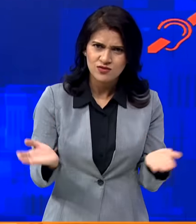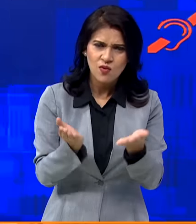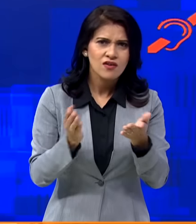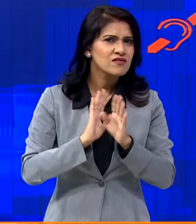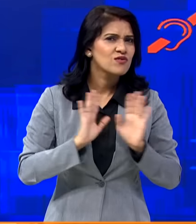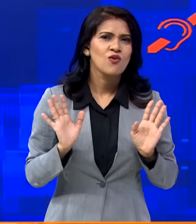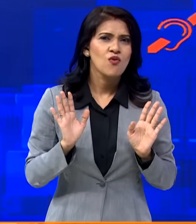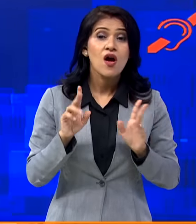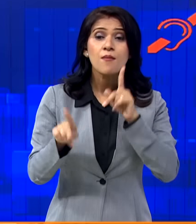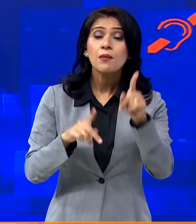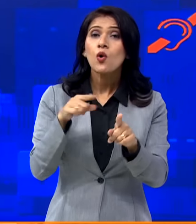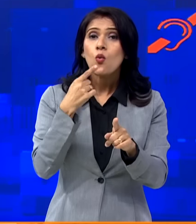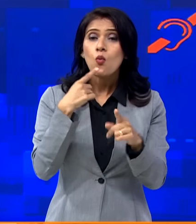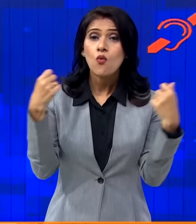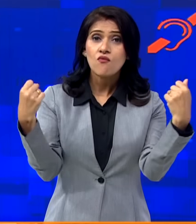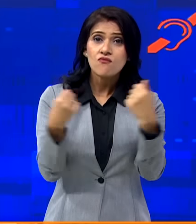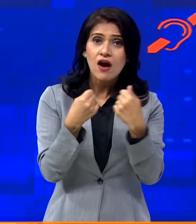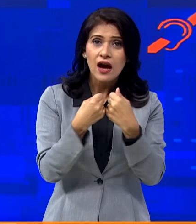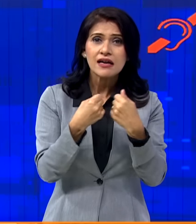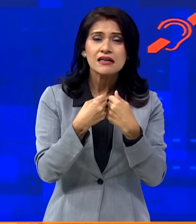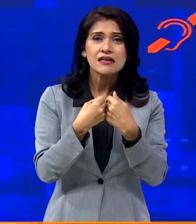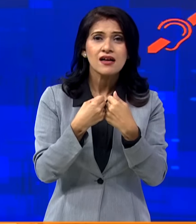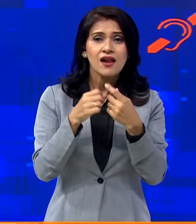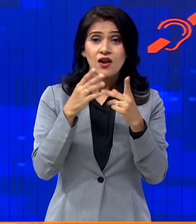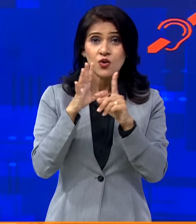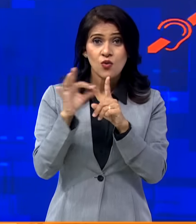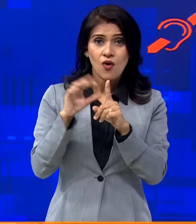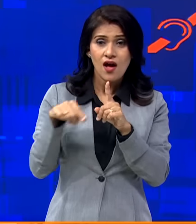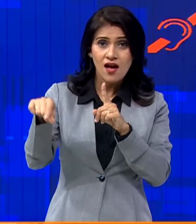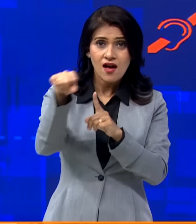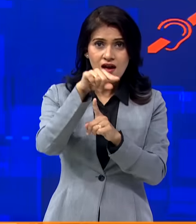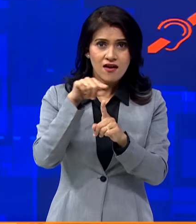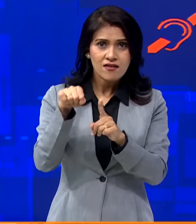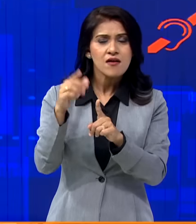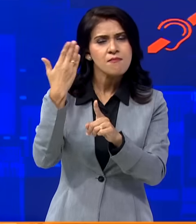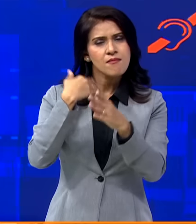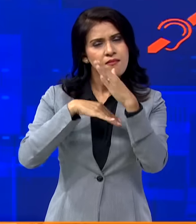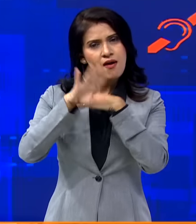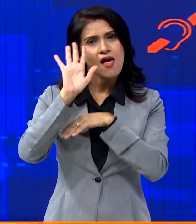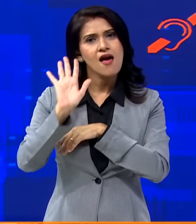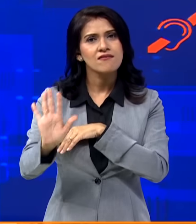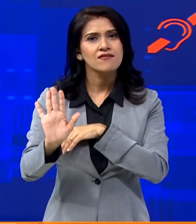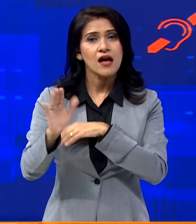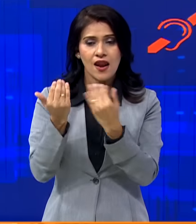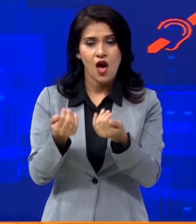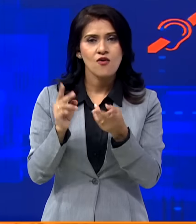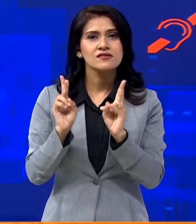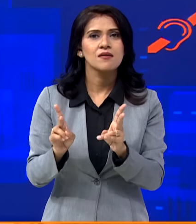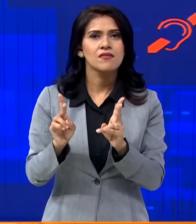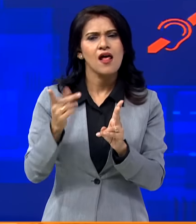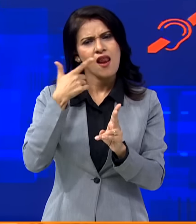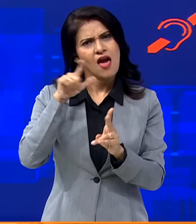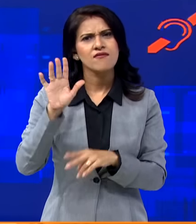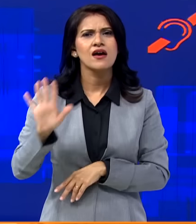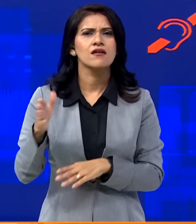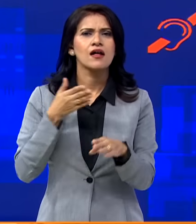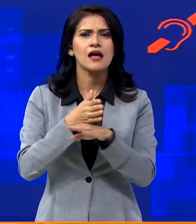करने वाले लोग हैं रजत जी यह भारत में पहले भी थे आज भी हैं और यह हमेशा